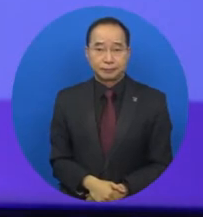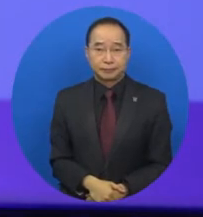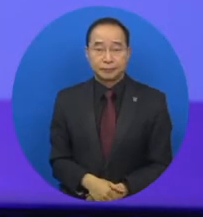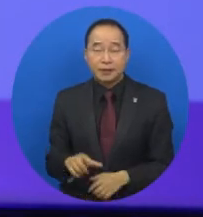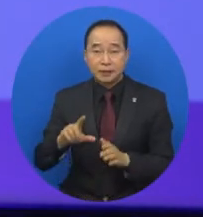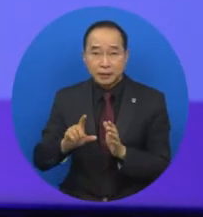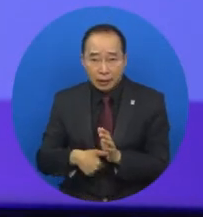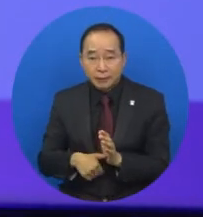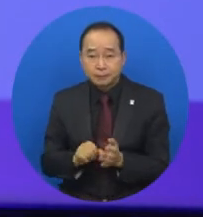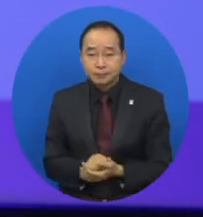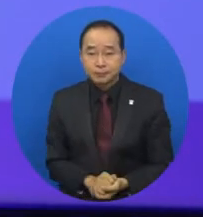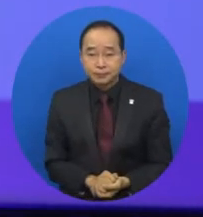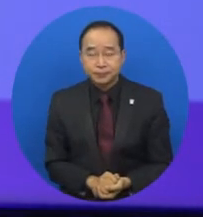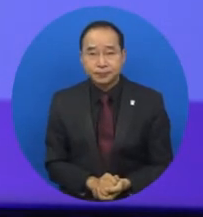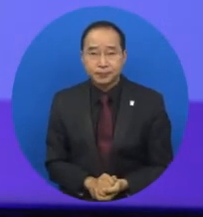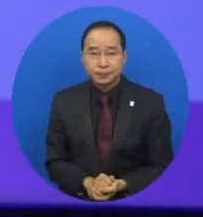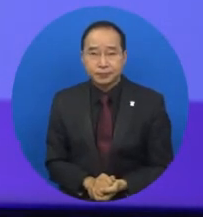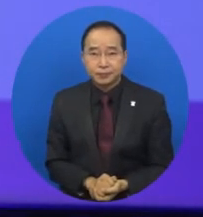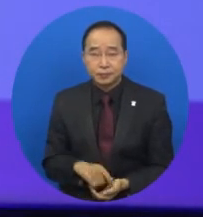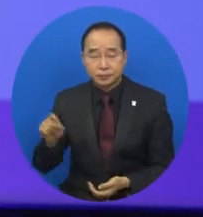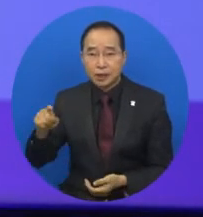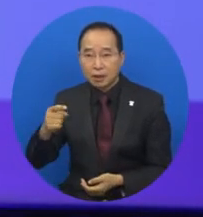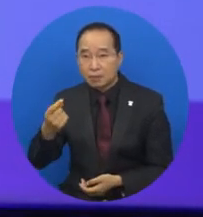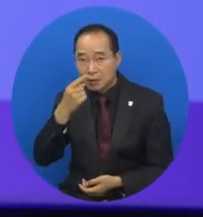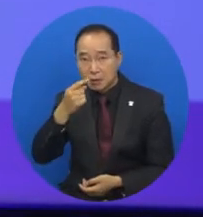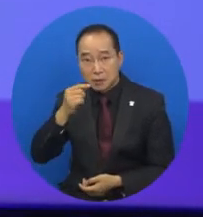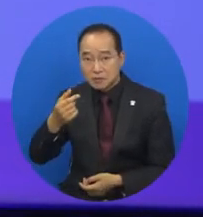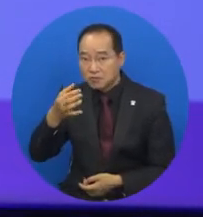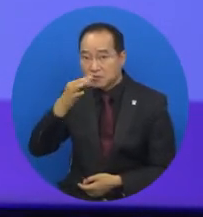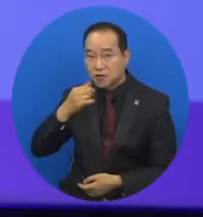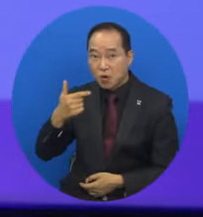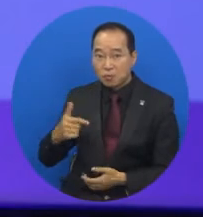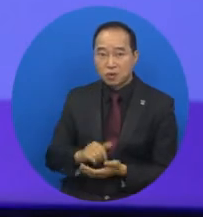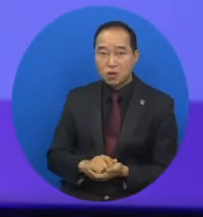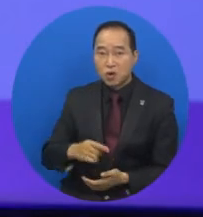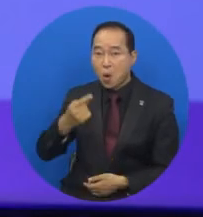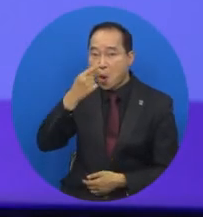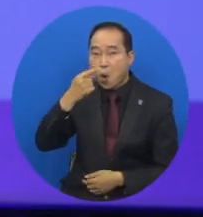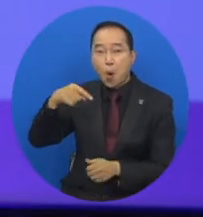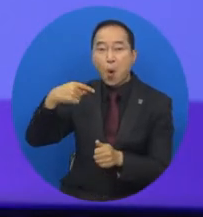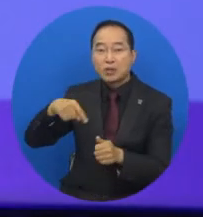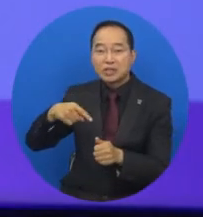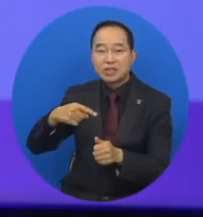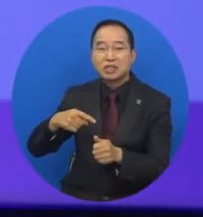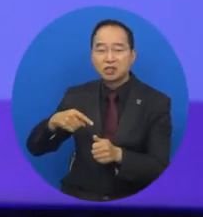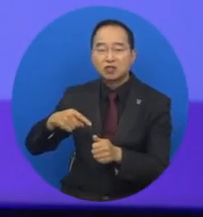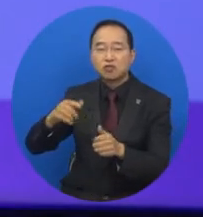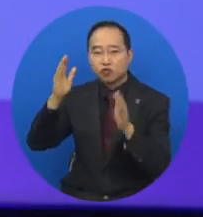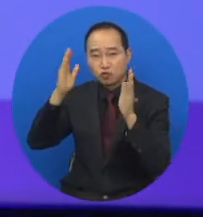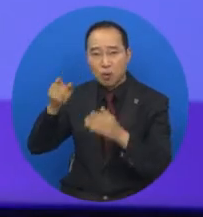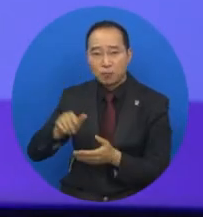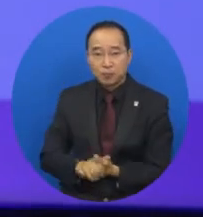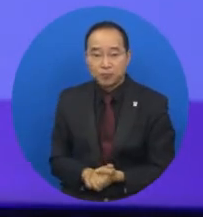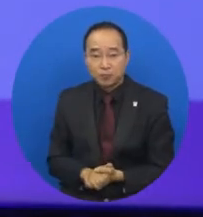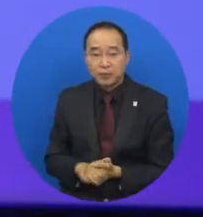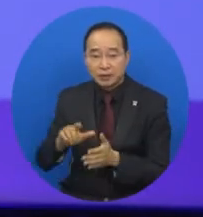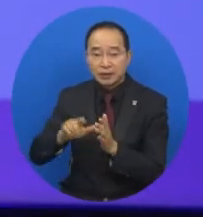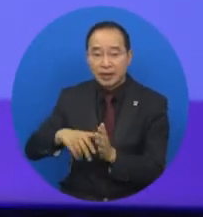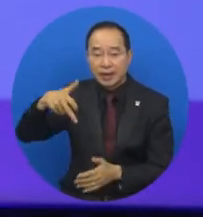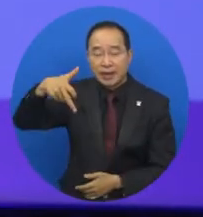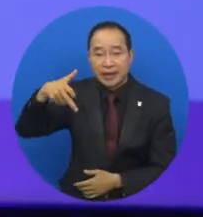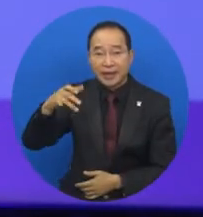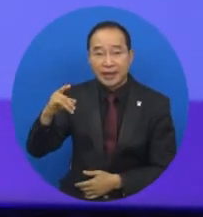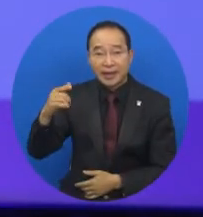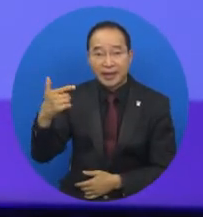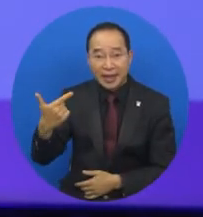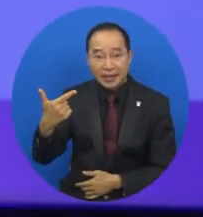기억이 나는 수업 중에 하나가 코칭 수업이었어요. 하버드 대학교의 코칭